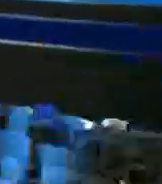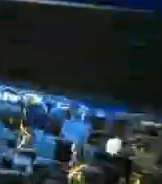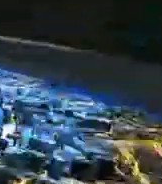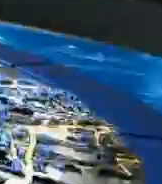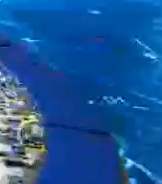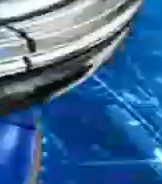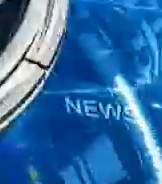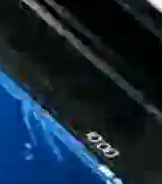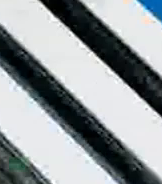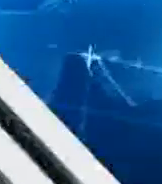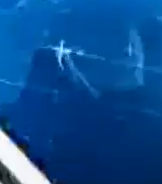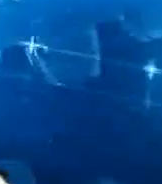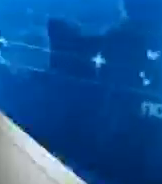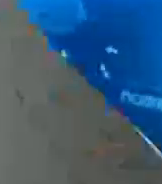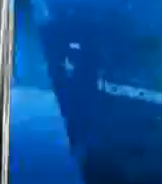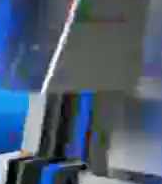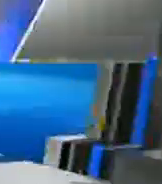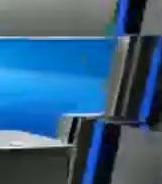МУЗЫКАЛЬНАЯ ЗАСТАВКА